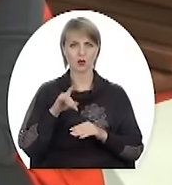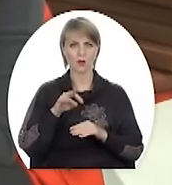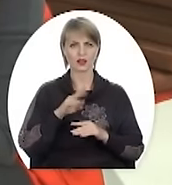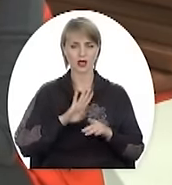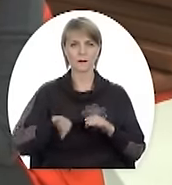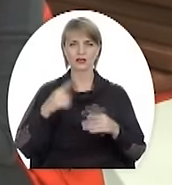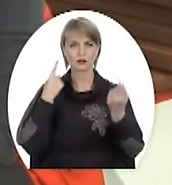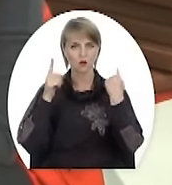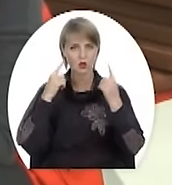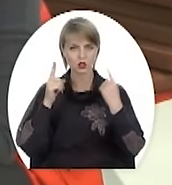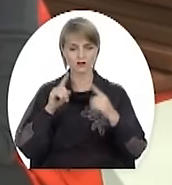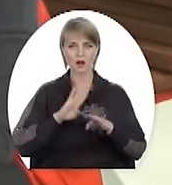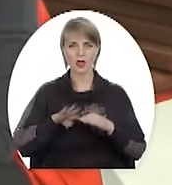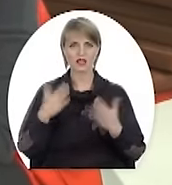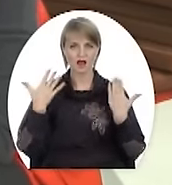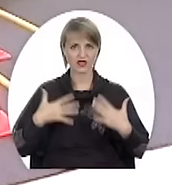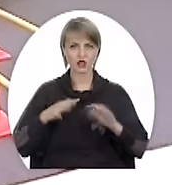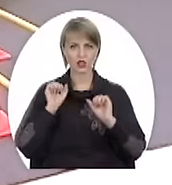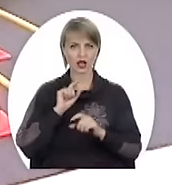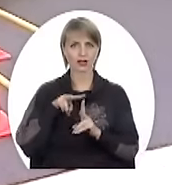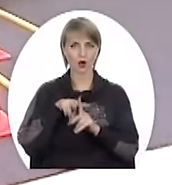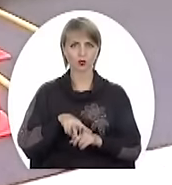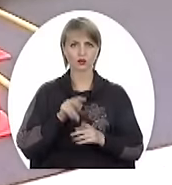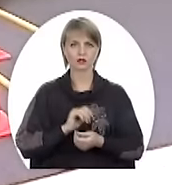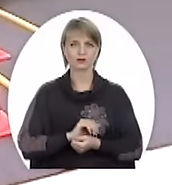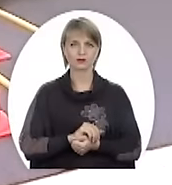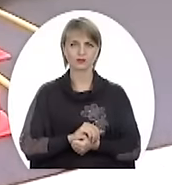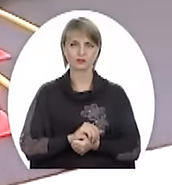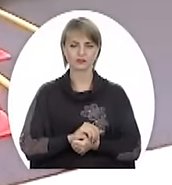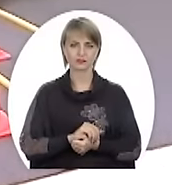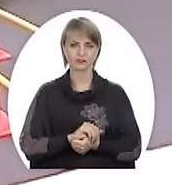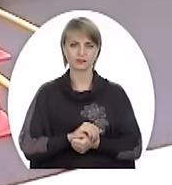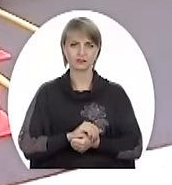логопедии, без творческого, без физической нагрузки.